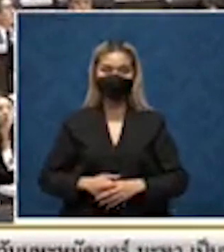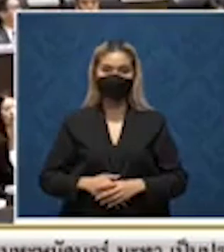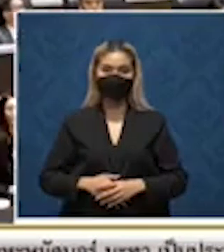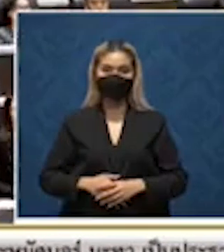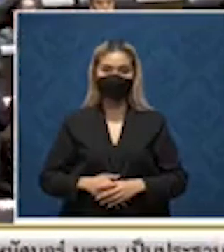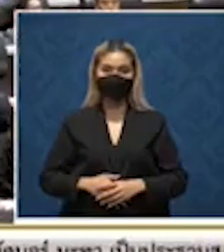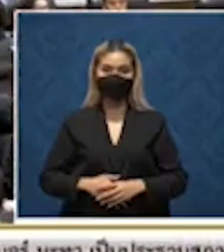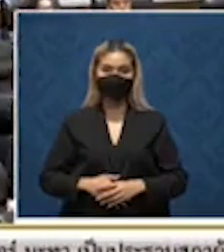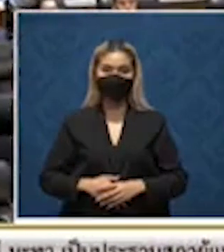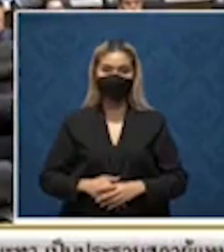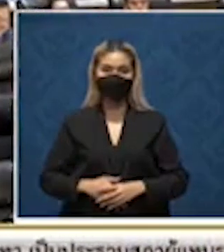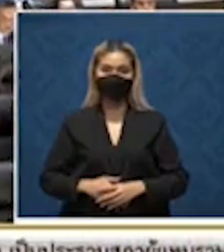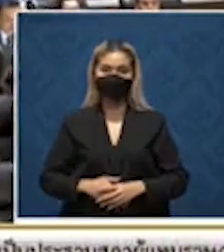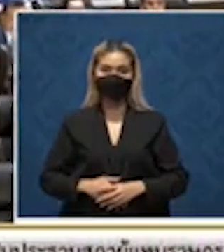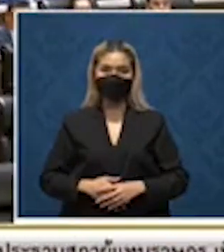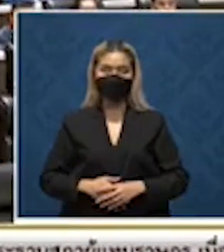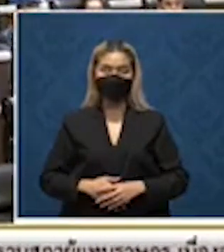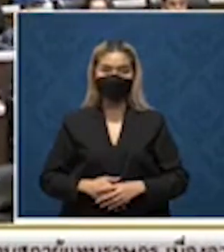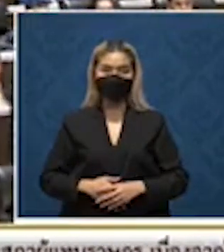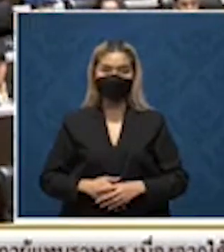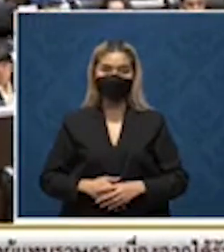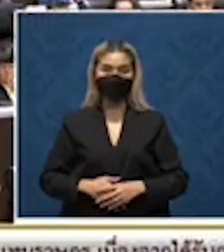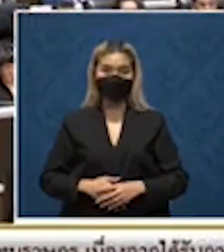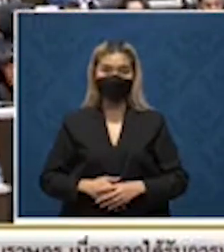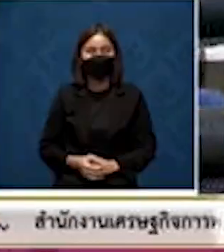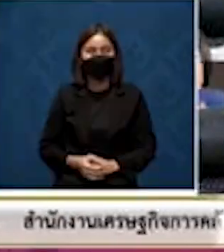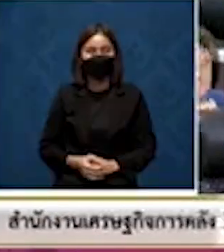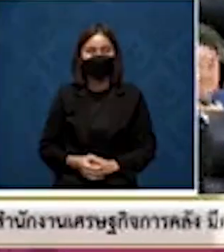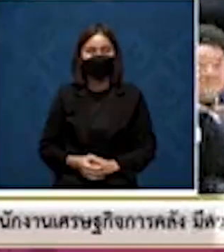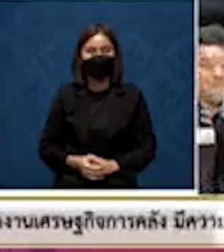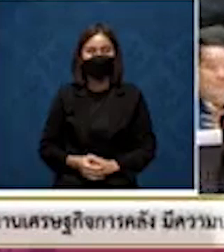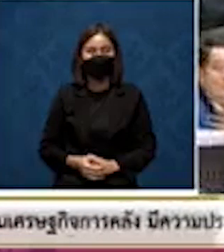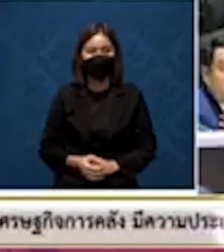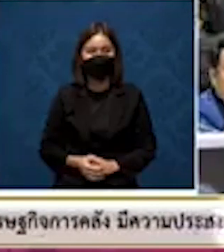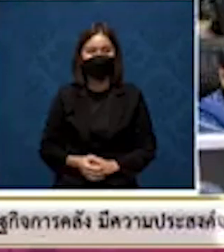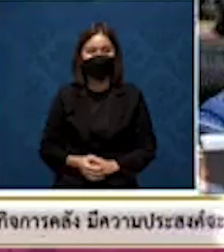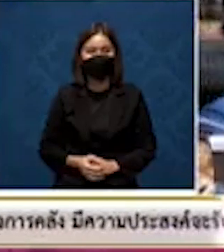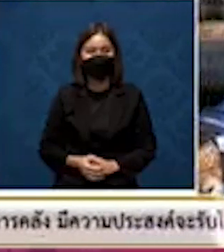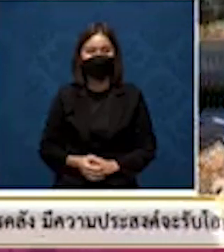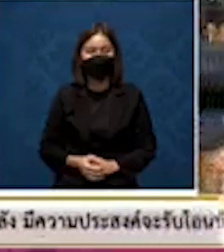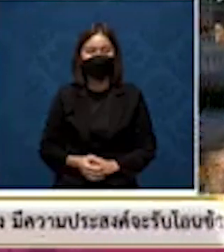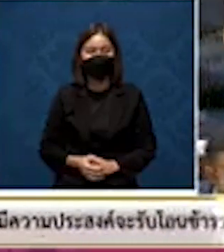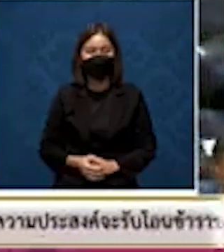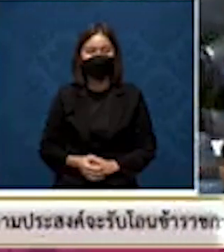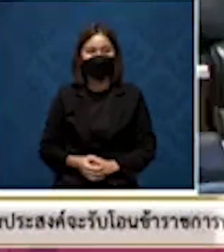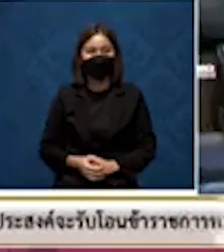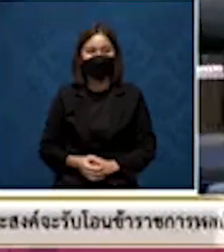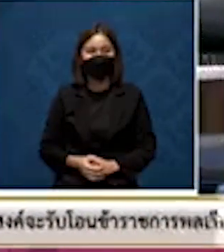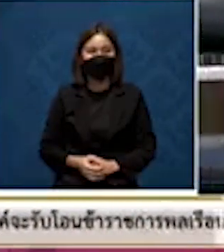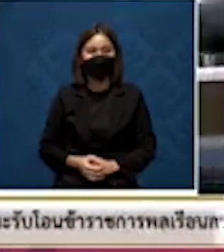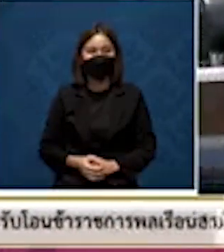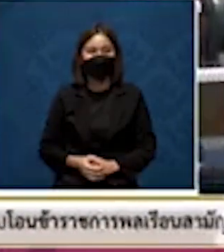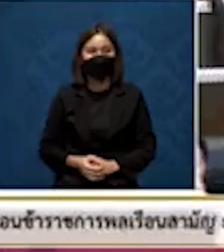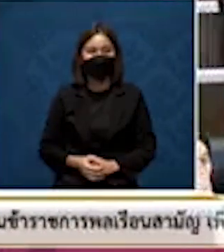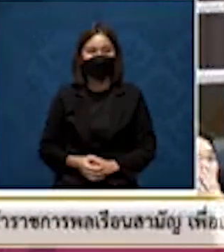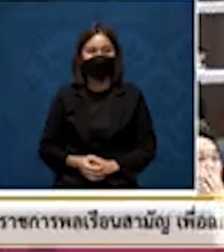ชุมต่อไปภายใน10วันครับทั้ง8พรรคที่ร่วมกัน